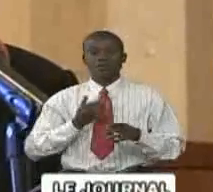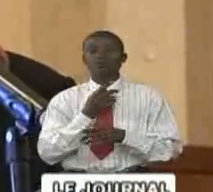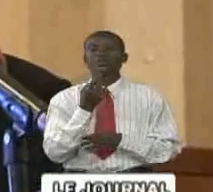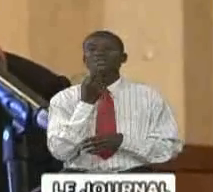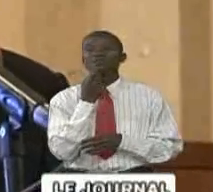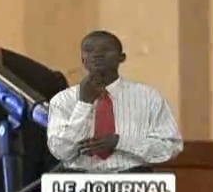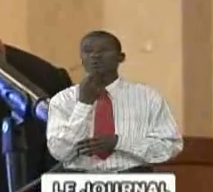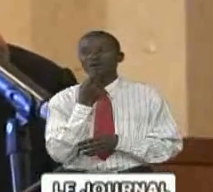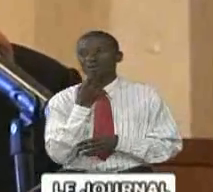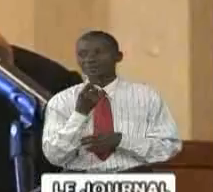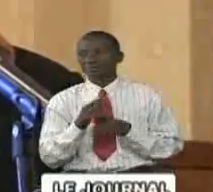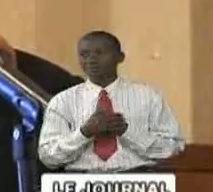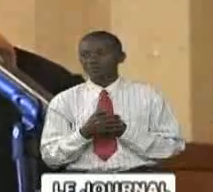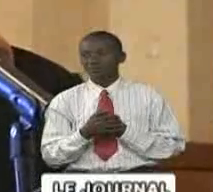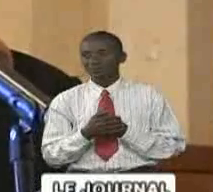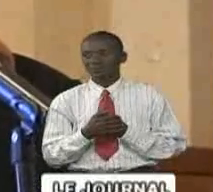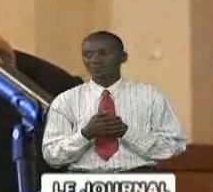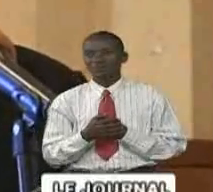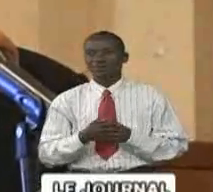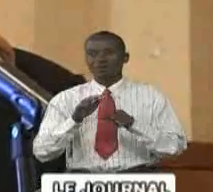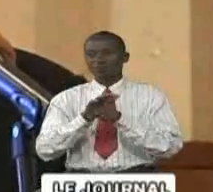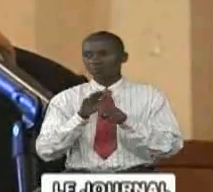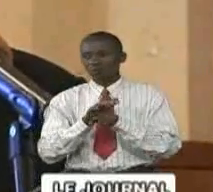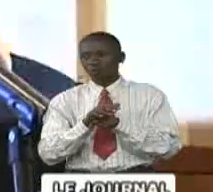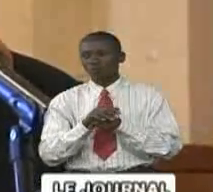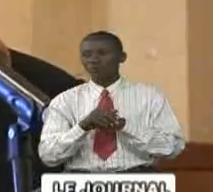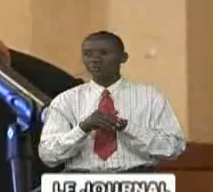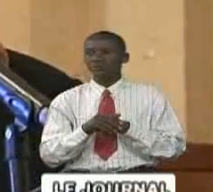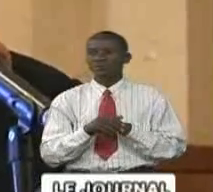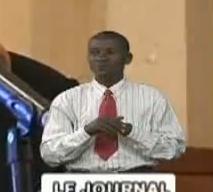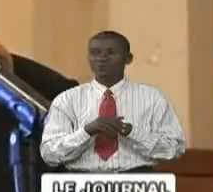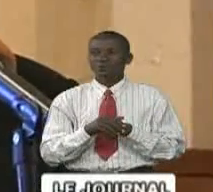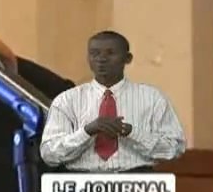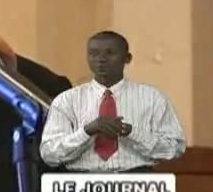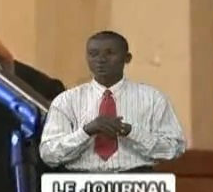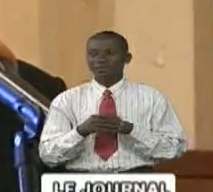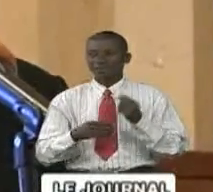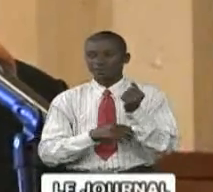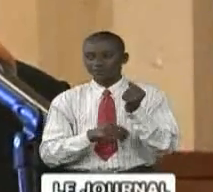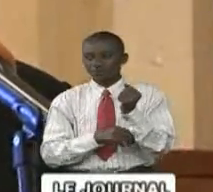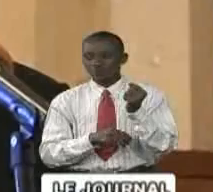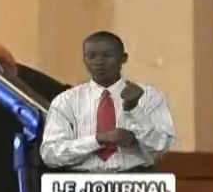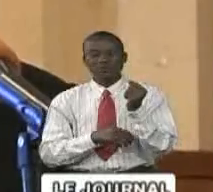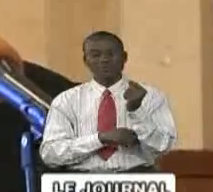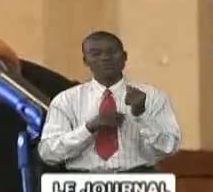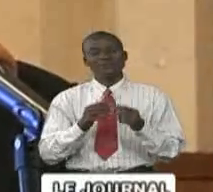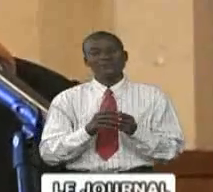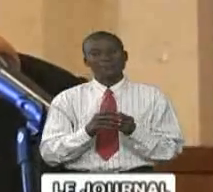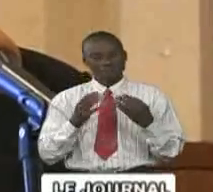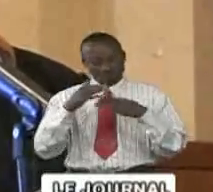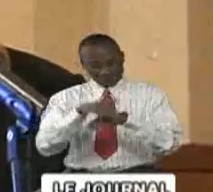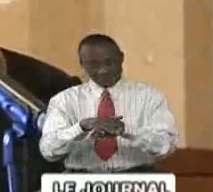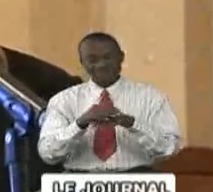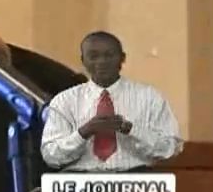la participation de nombreux journalistes ou simples passionnés du vélo,